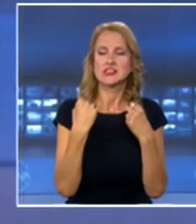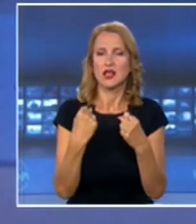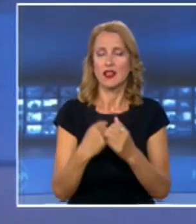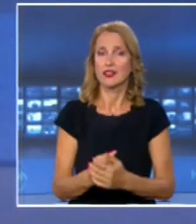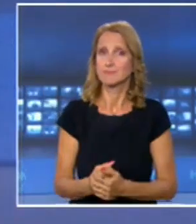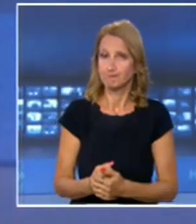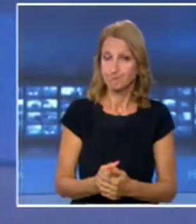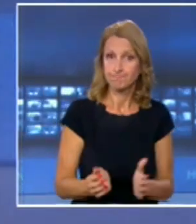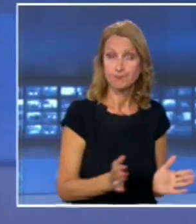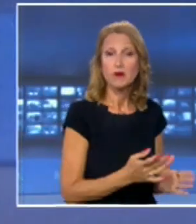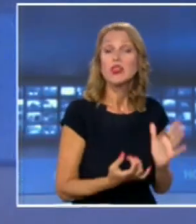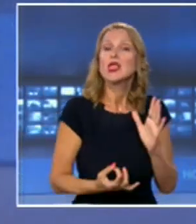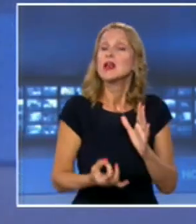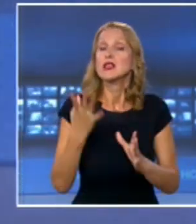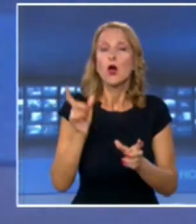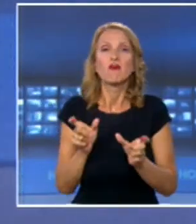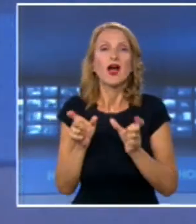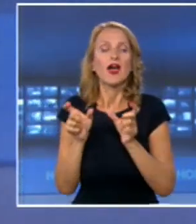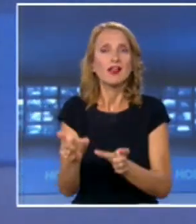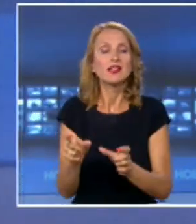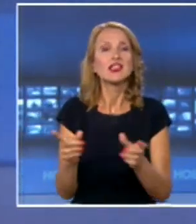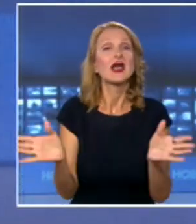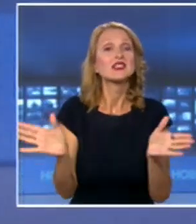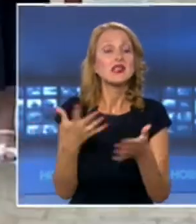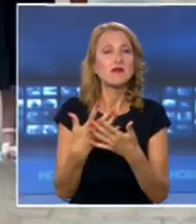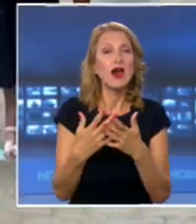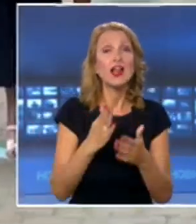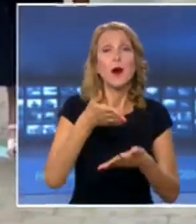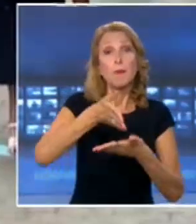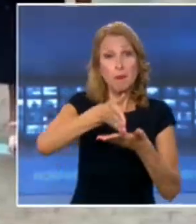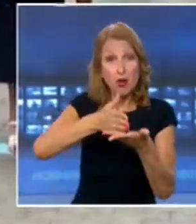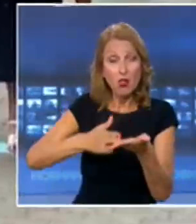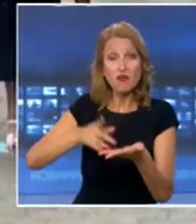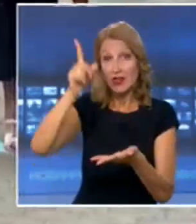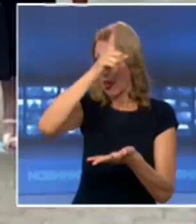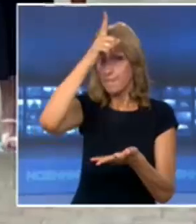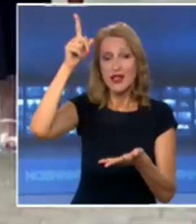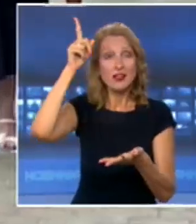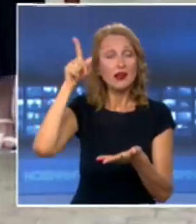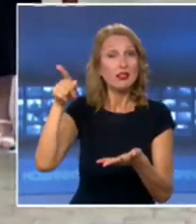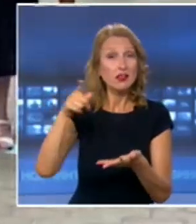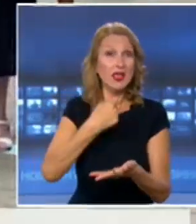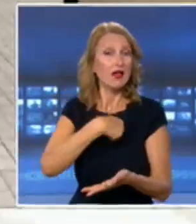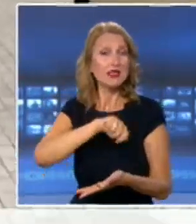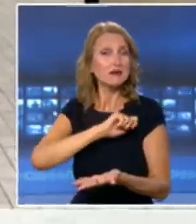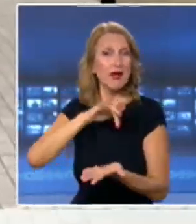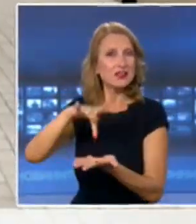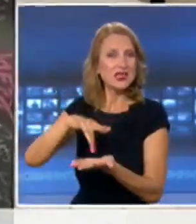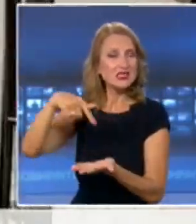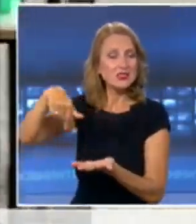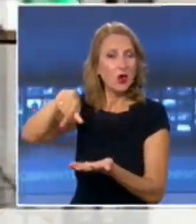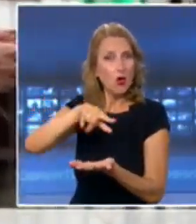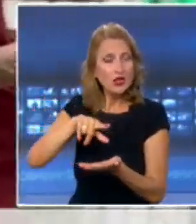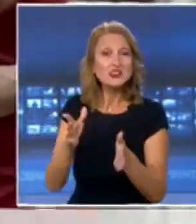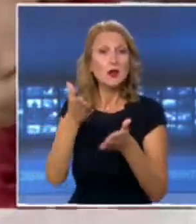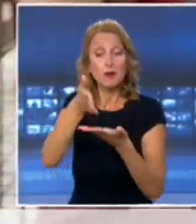Нова карантина затваря половин Мадрид. Заради коронавируса повече от 850 000 жители на испанската столица се връщат